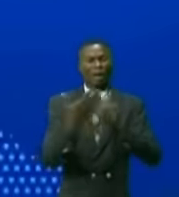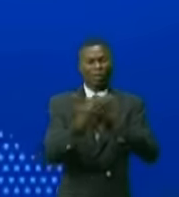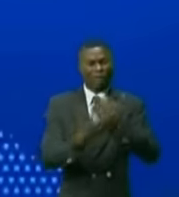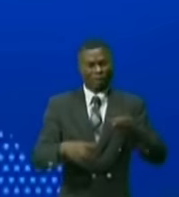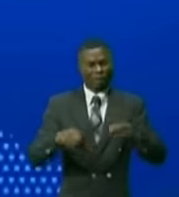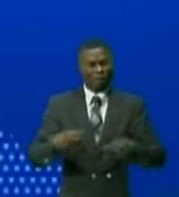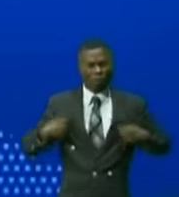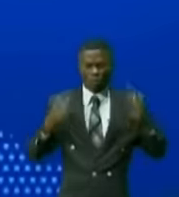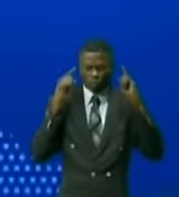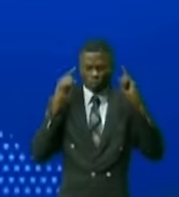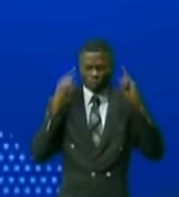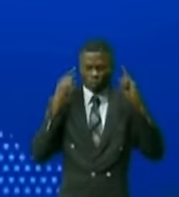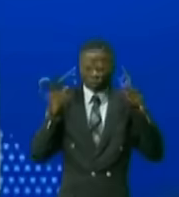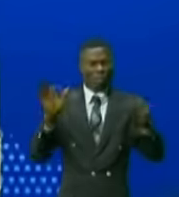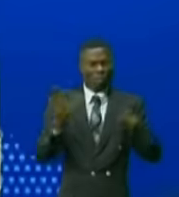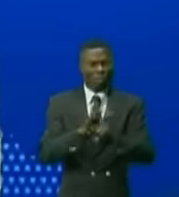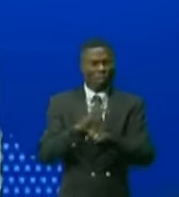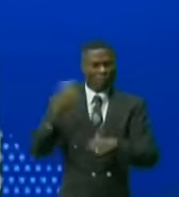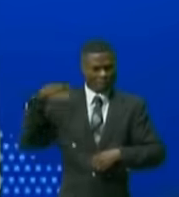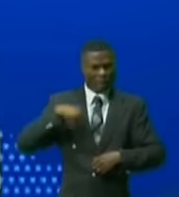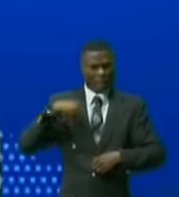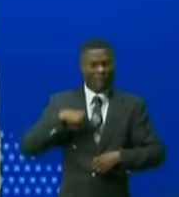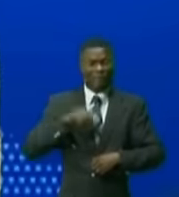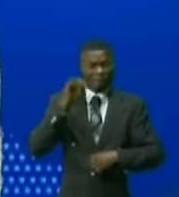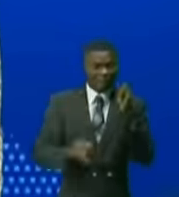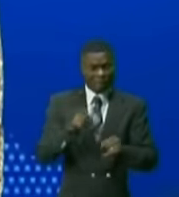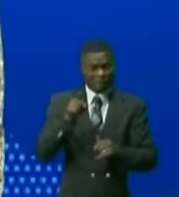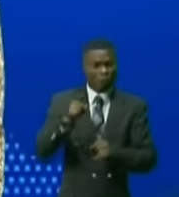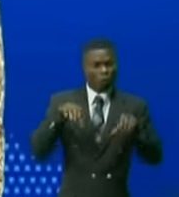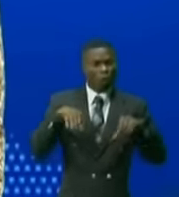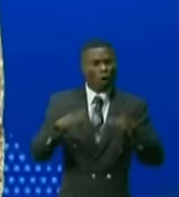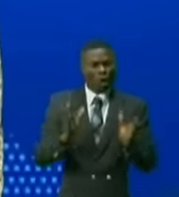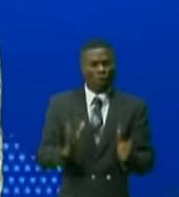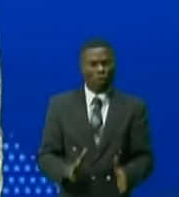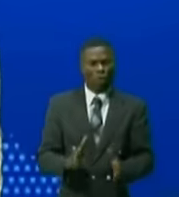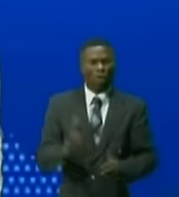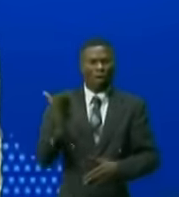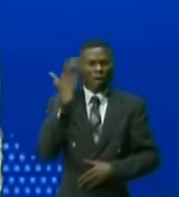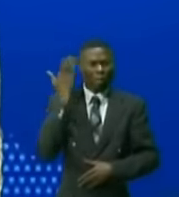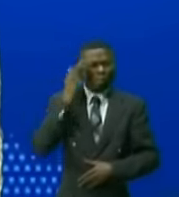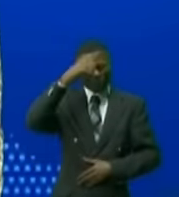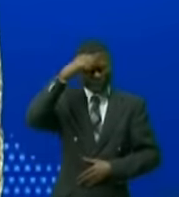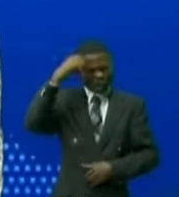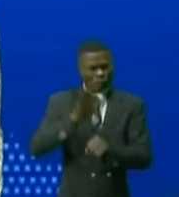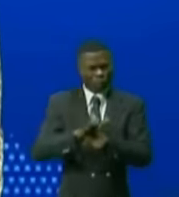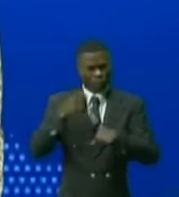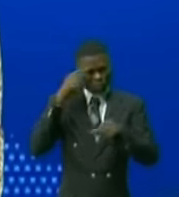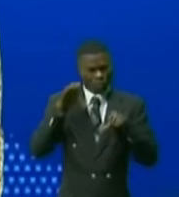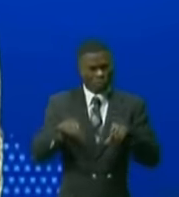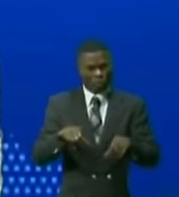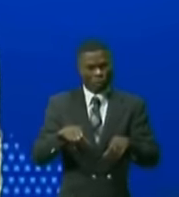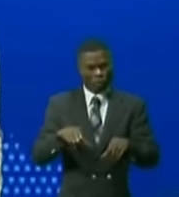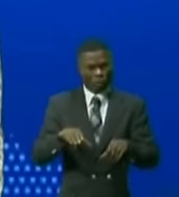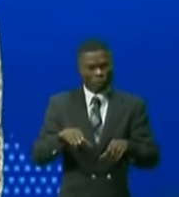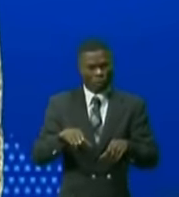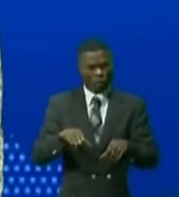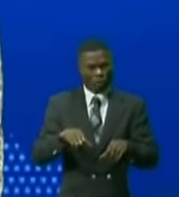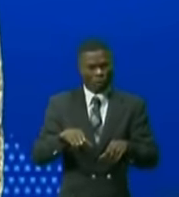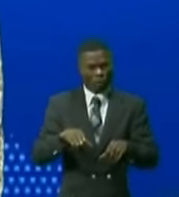veines et nos artères. C'est de ça dont je parle. Et que nos pères ont souffert pour ce pays. On n'est pas arrivé là par